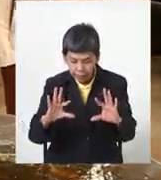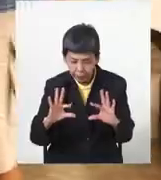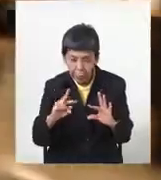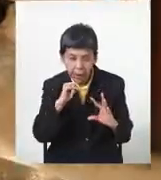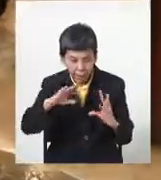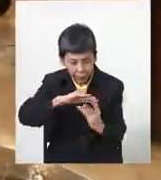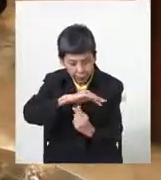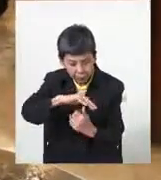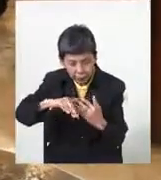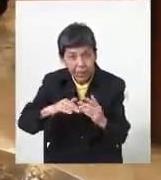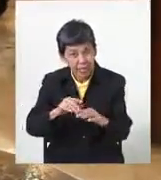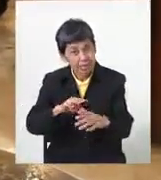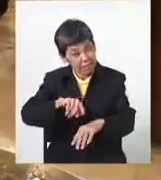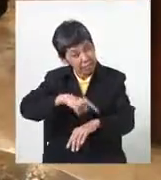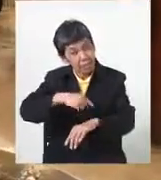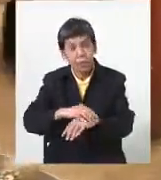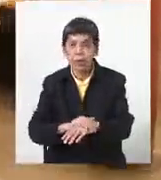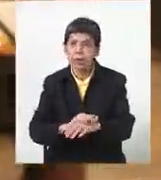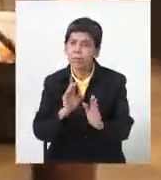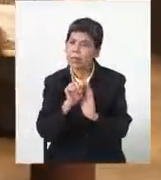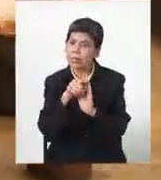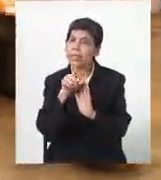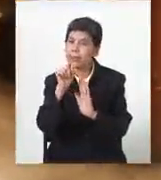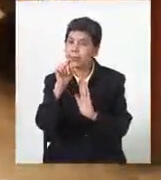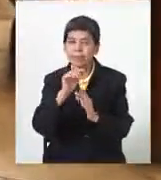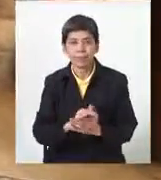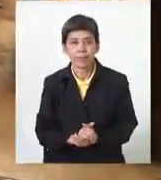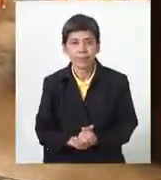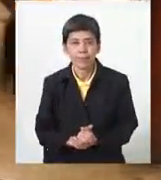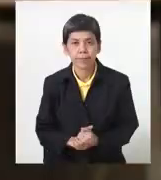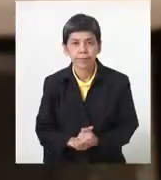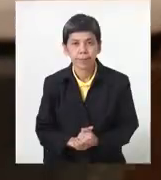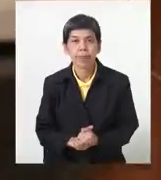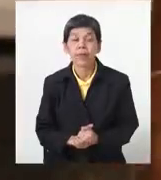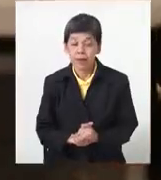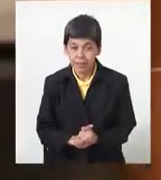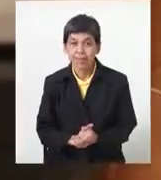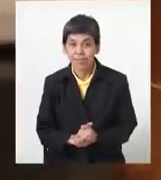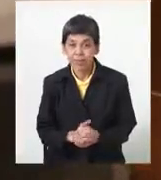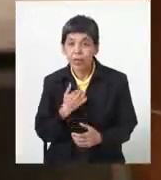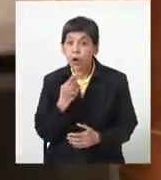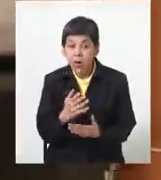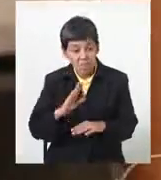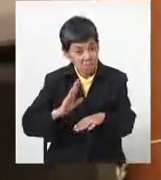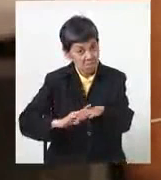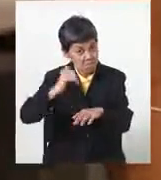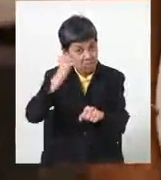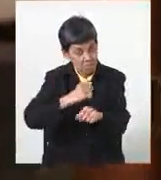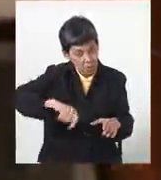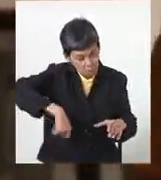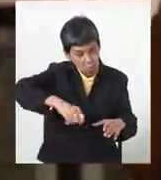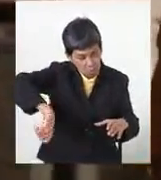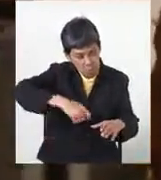จะแห้งเราจะตีแบบนี้นานเท่าไหร่ครับโดยประมาณแล้ว 20 20นาที 20นาทีคุณผู้ชมครับถ้าเป็น